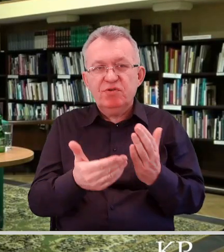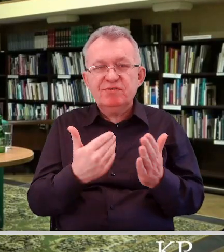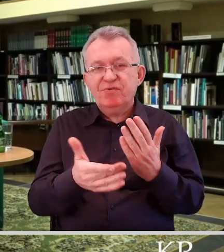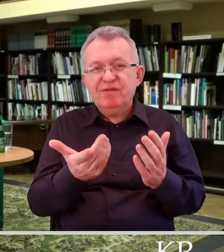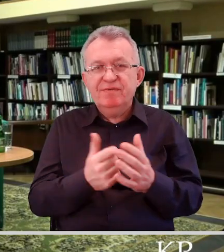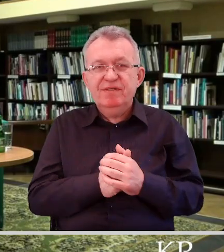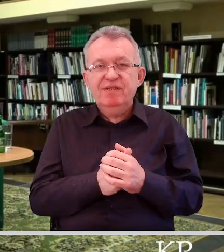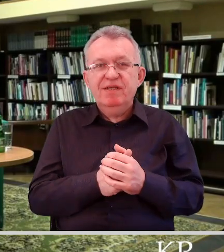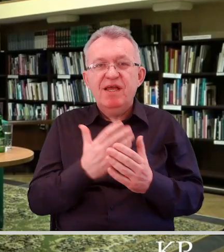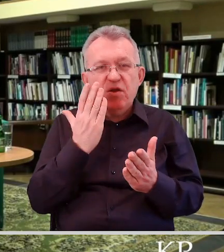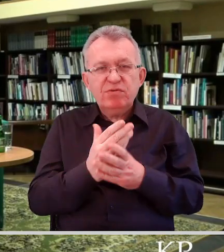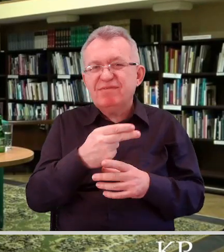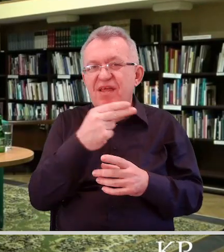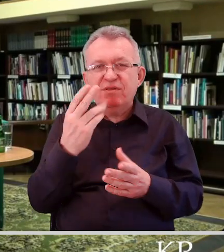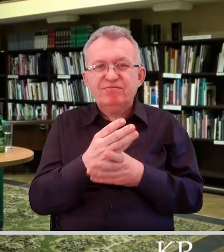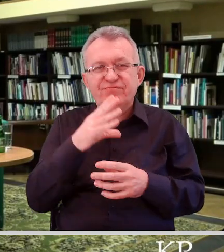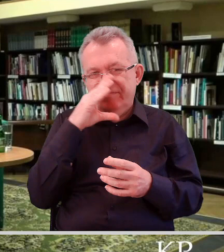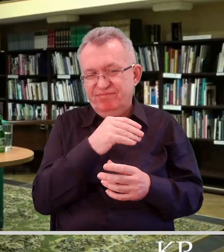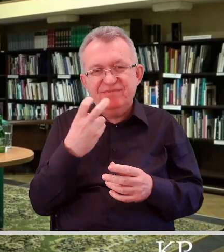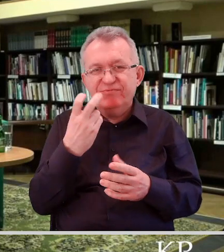Szkoda. Tylko mnie już się temat znudził.